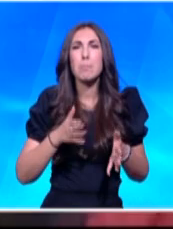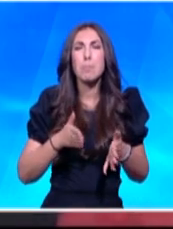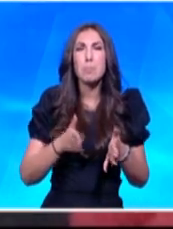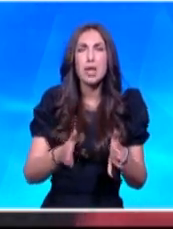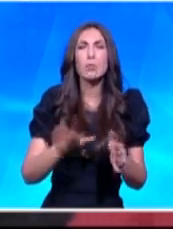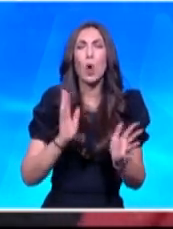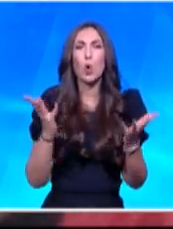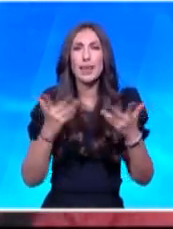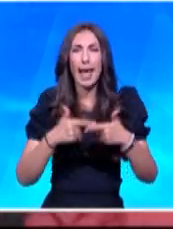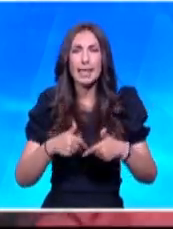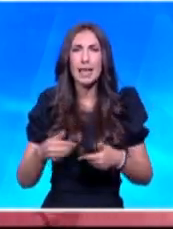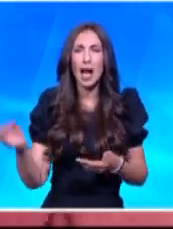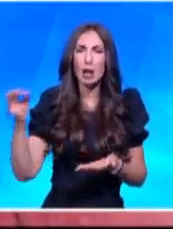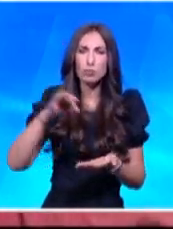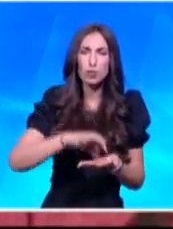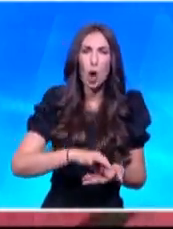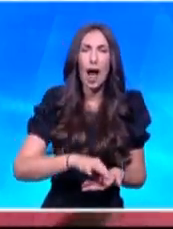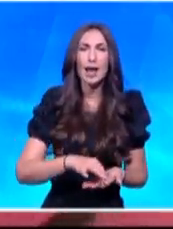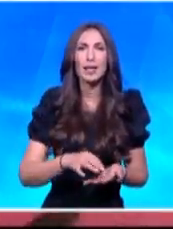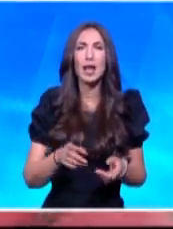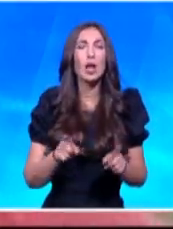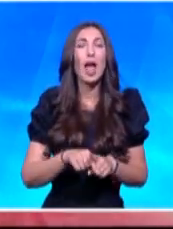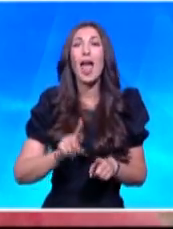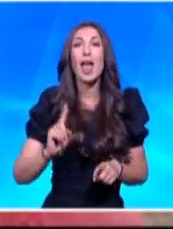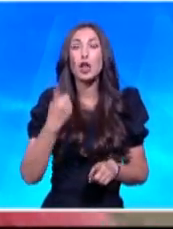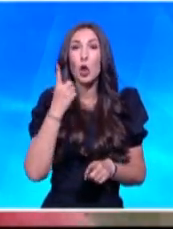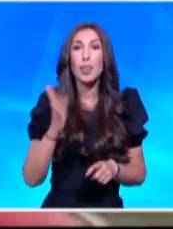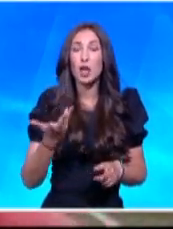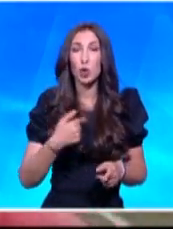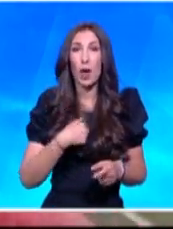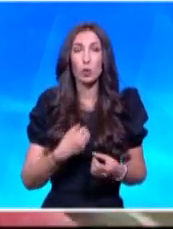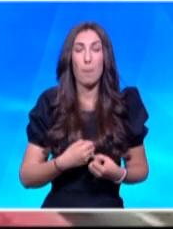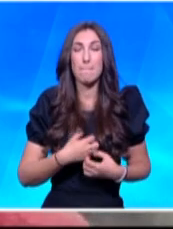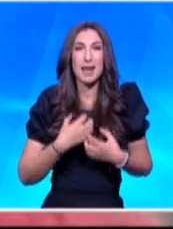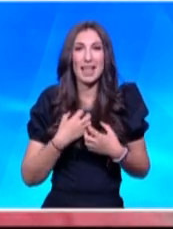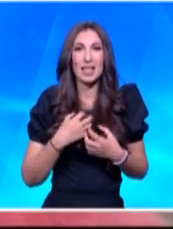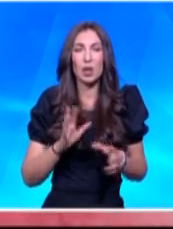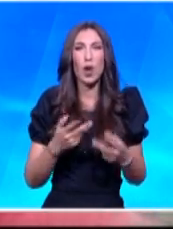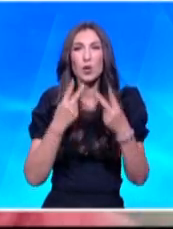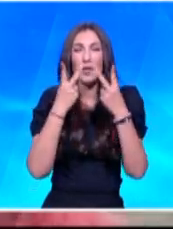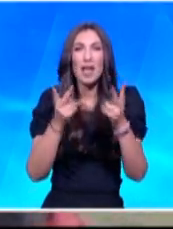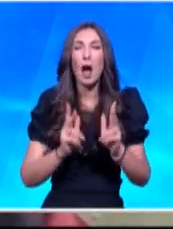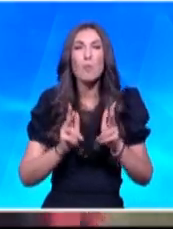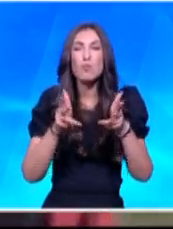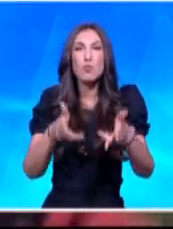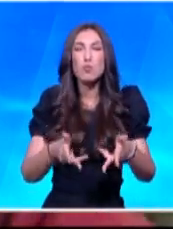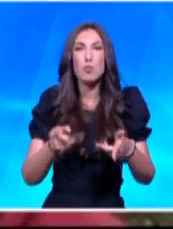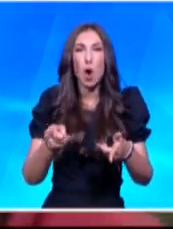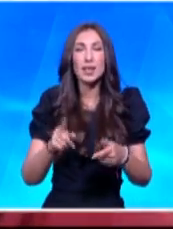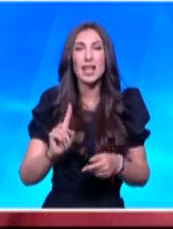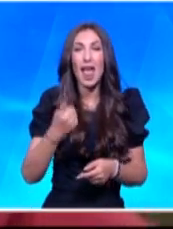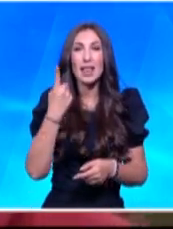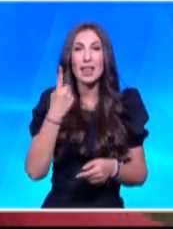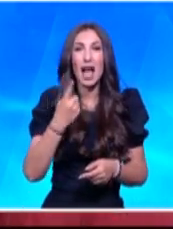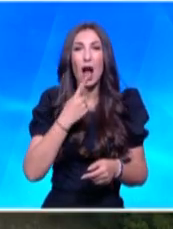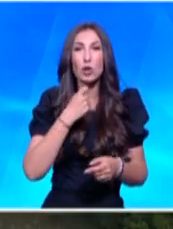доста техника е докарана. И едно от нещата, които много ме притесни, всъщност, които видях на моста на река Караагач, че една от